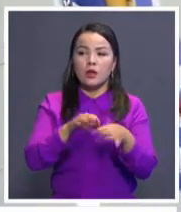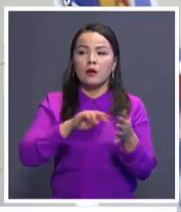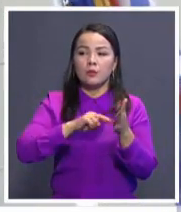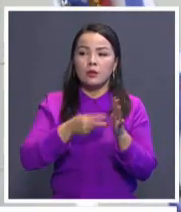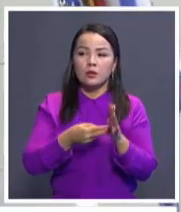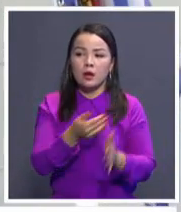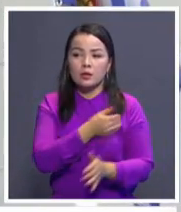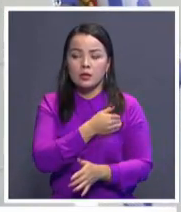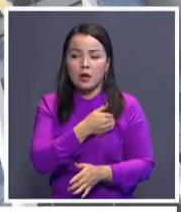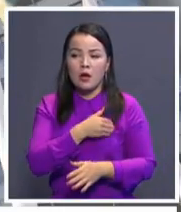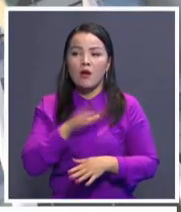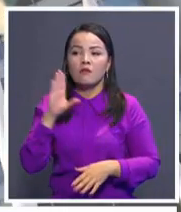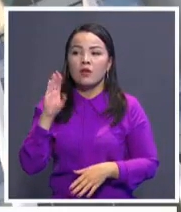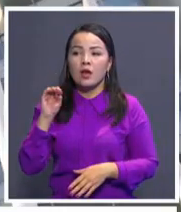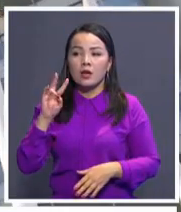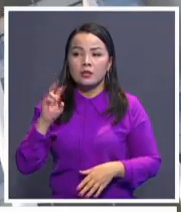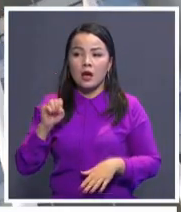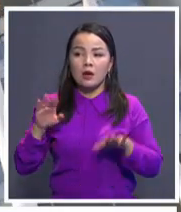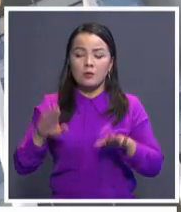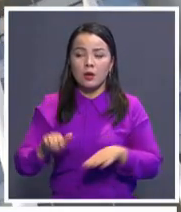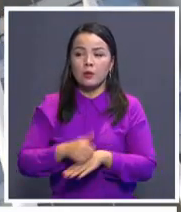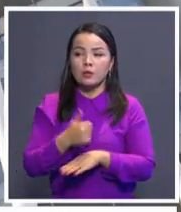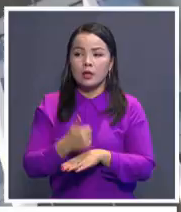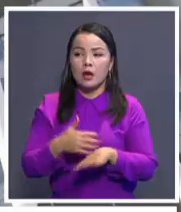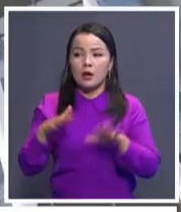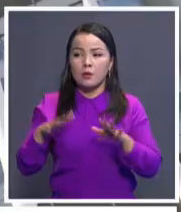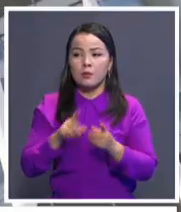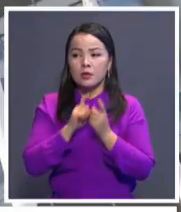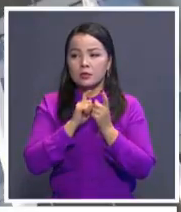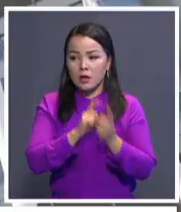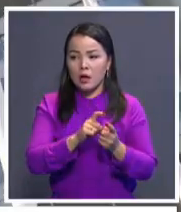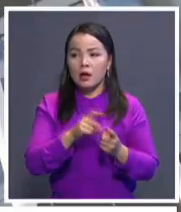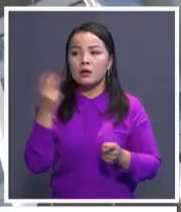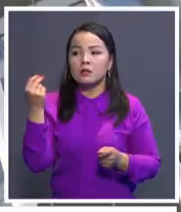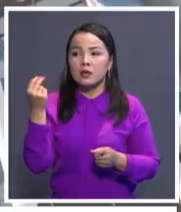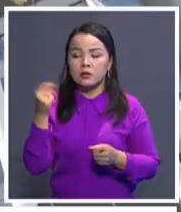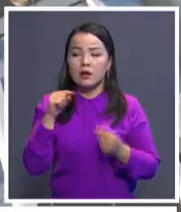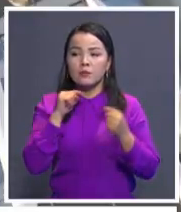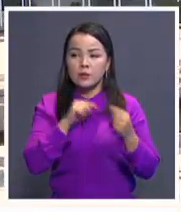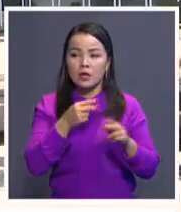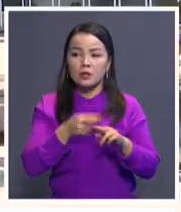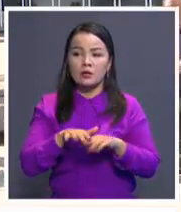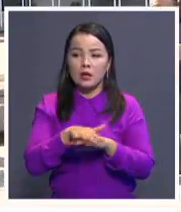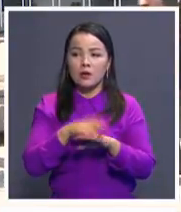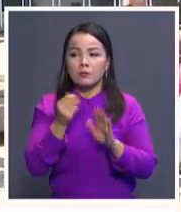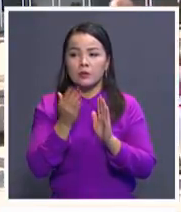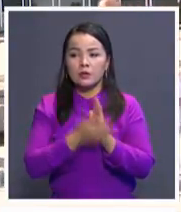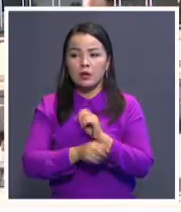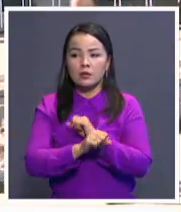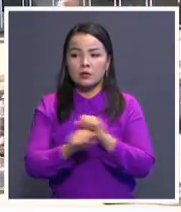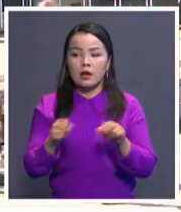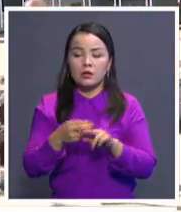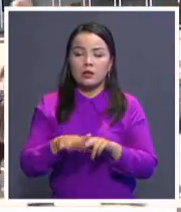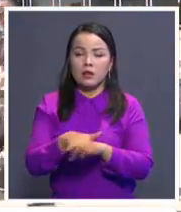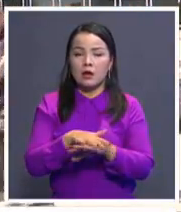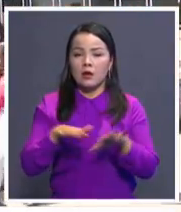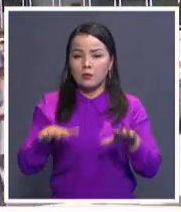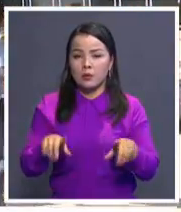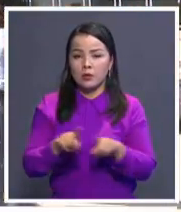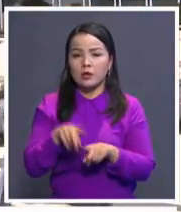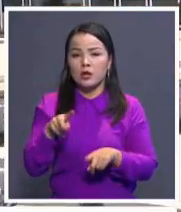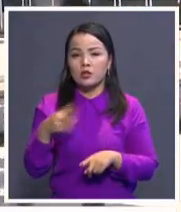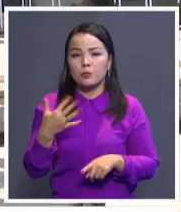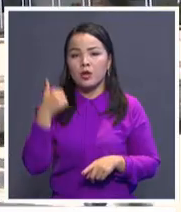Біріккен ұлттар ұйымының Венадағы өкілдігінің басшылары да сыбайлас жемқорлыққа қарсы күрес конгресін 2025 жылы